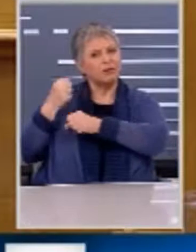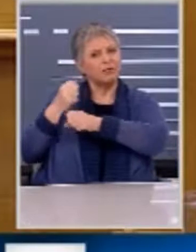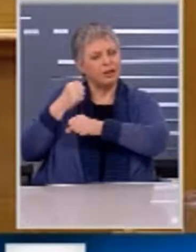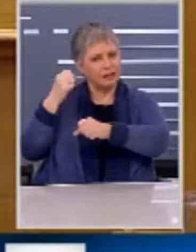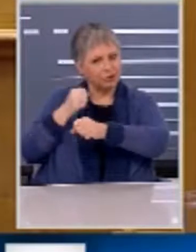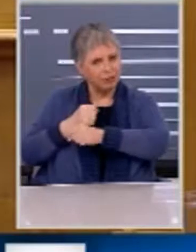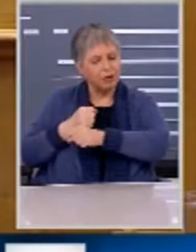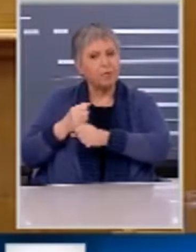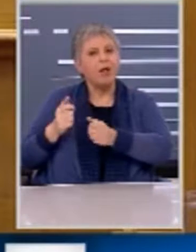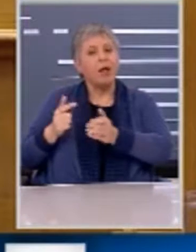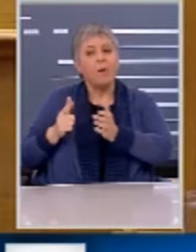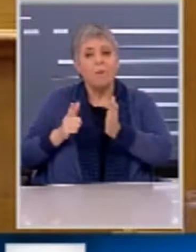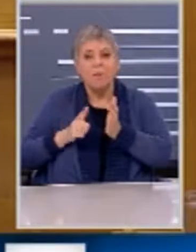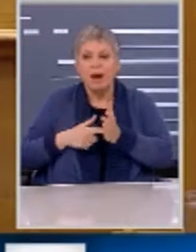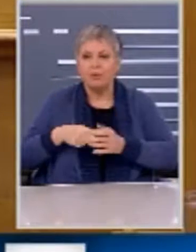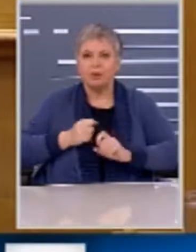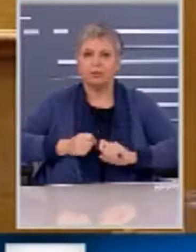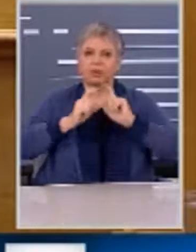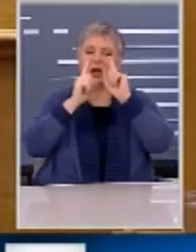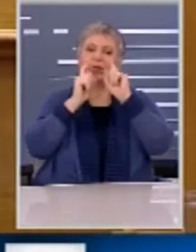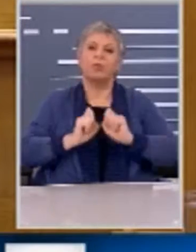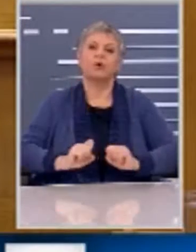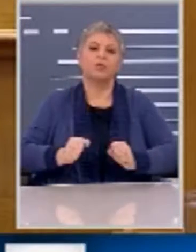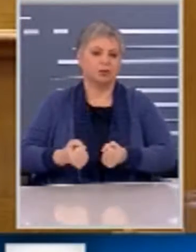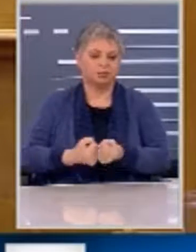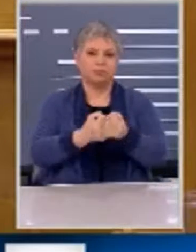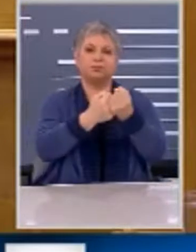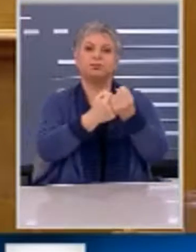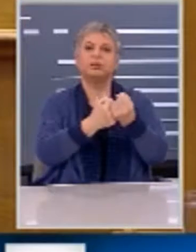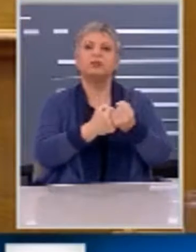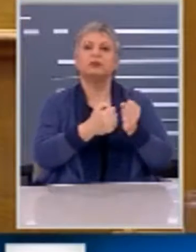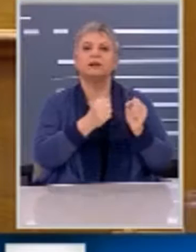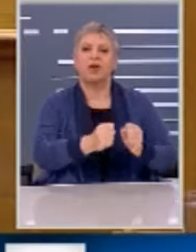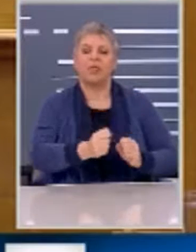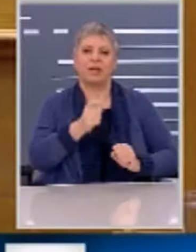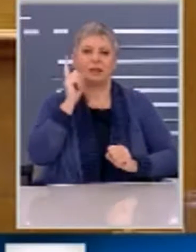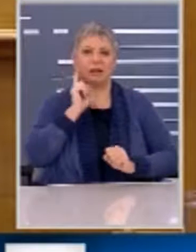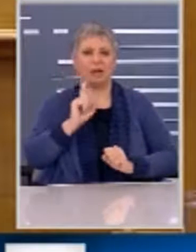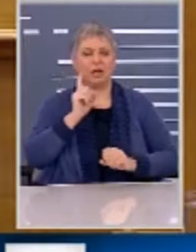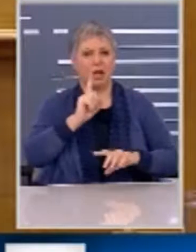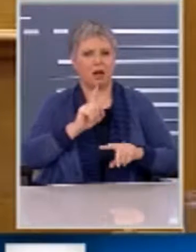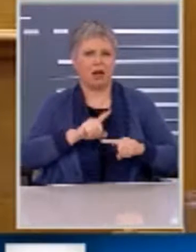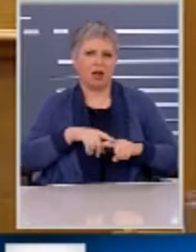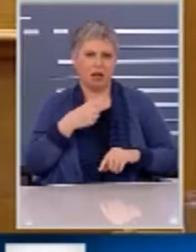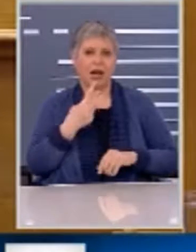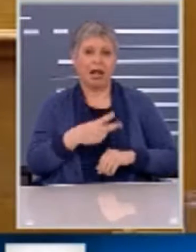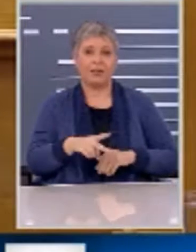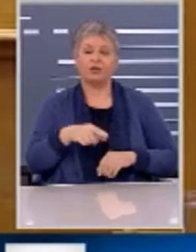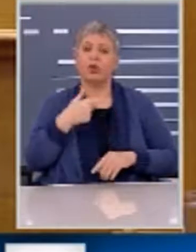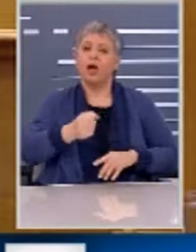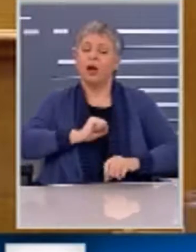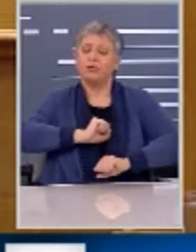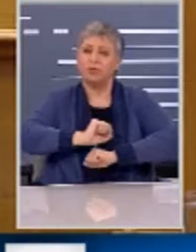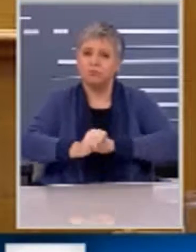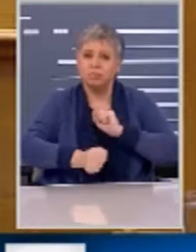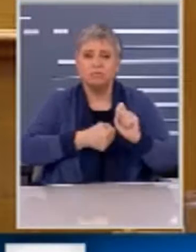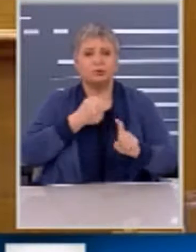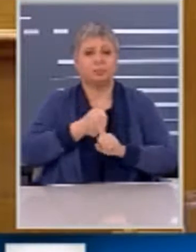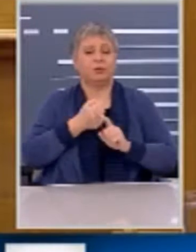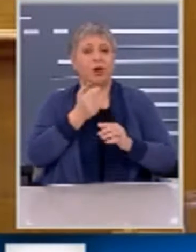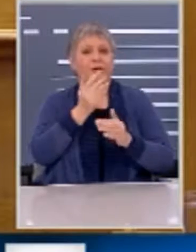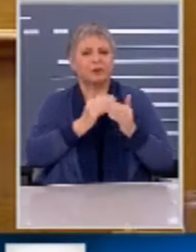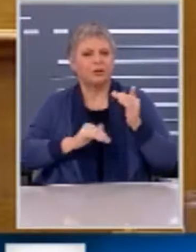Οφείλουμε να ενισχύσουμε τη θέση της Ελληνίδας που παρά τις δυσκολίες δίνει μάχες, υπερβαίνει τα όρια της, κάνει